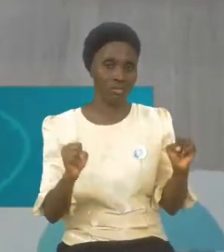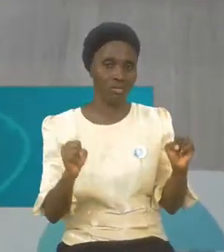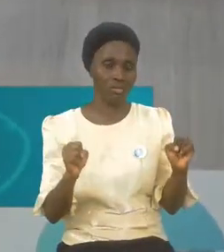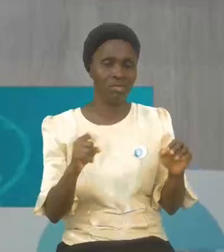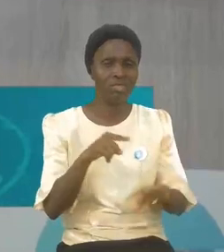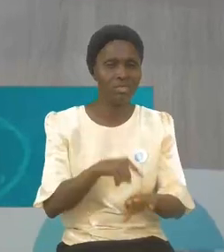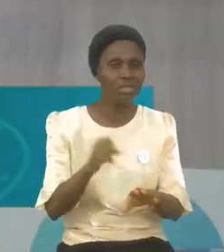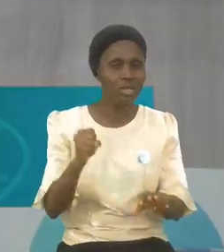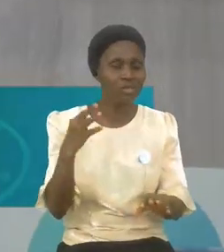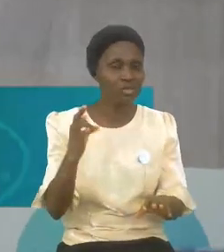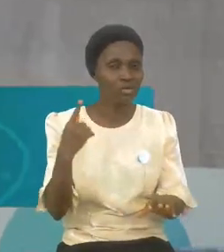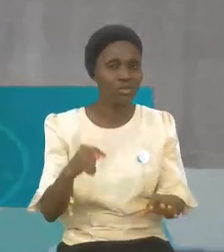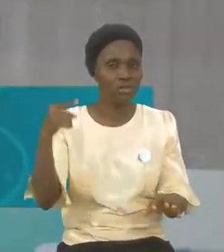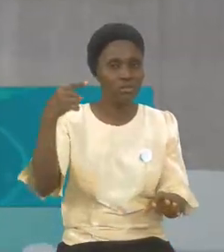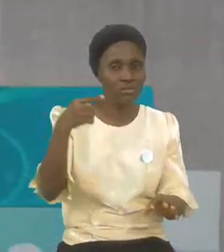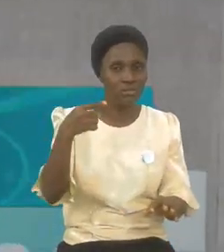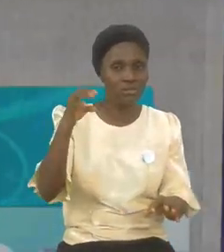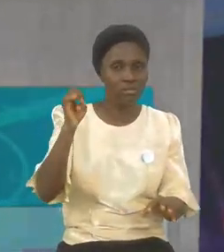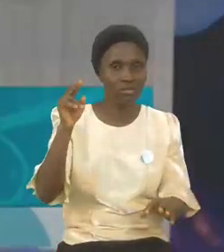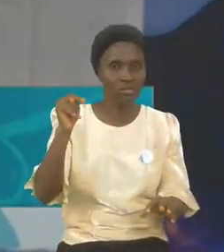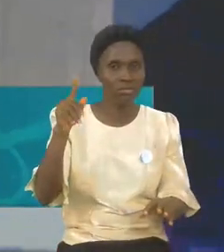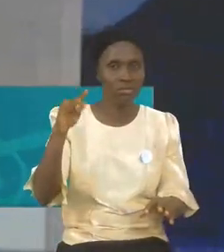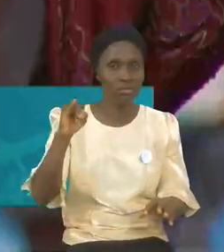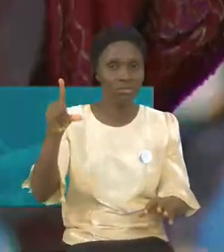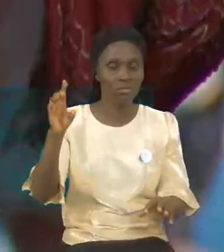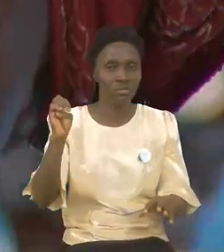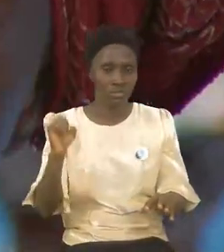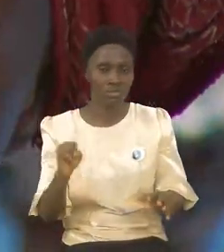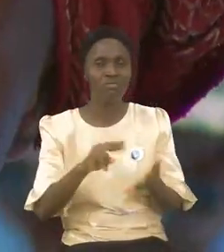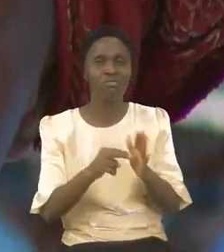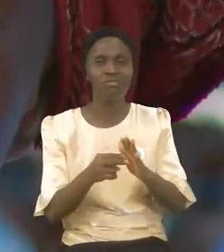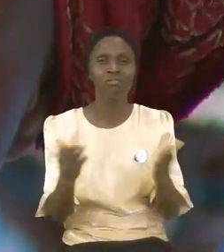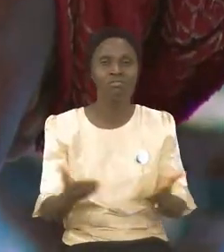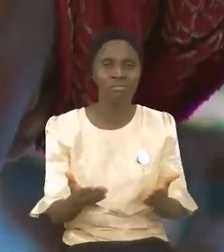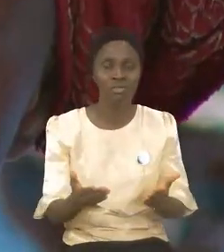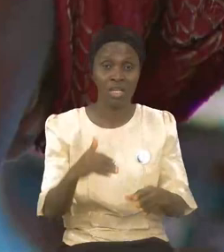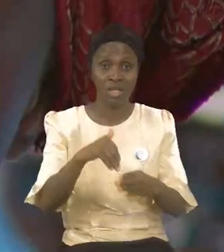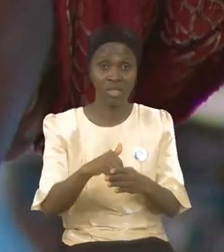dire? Les temps des nations. Voyons